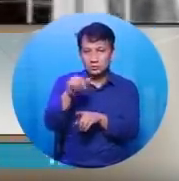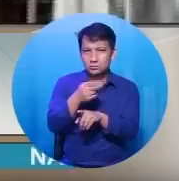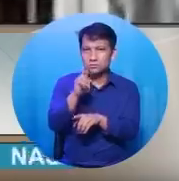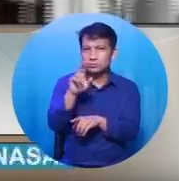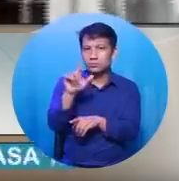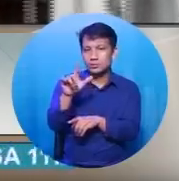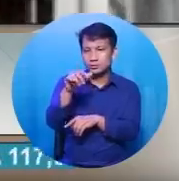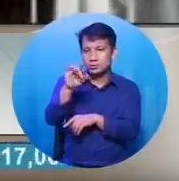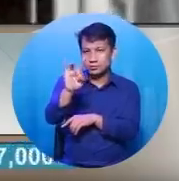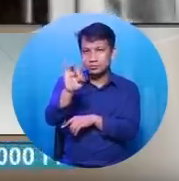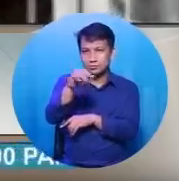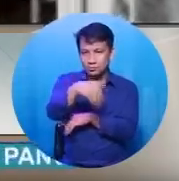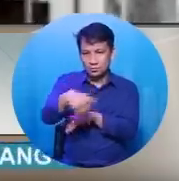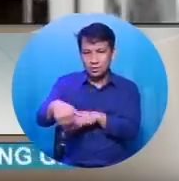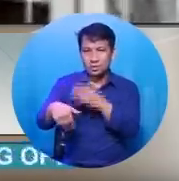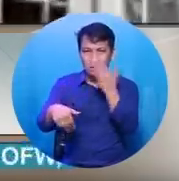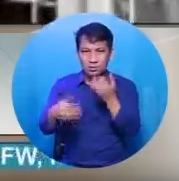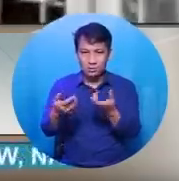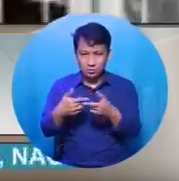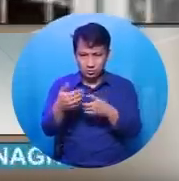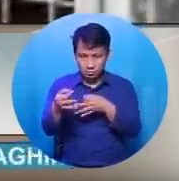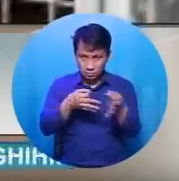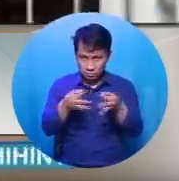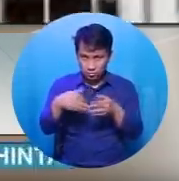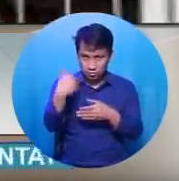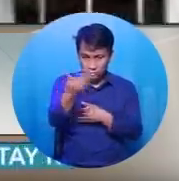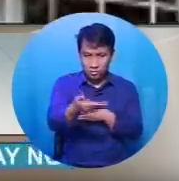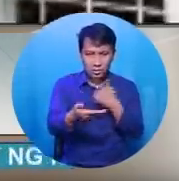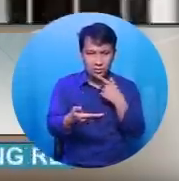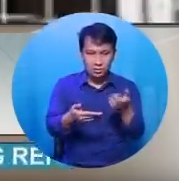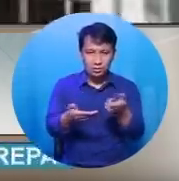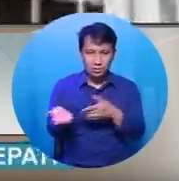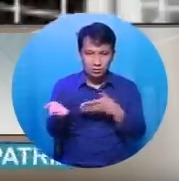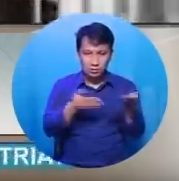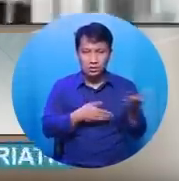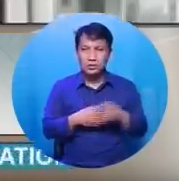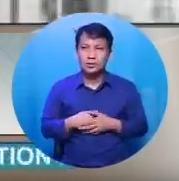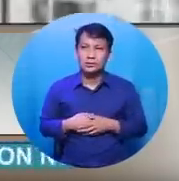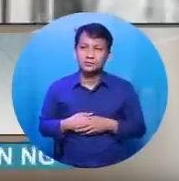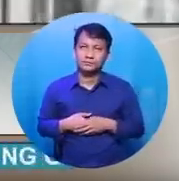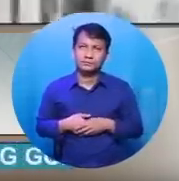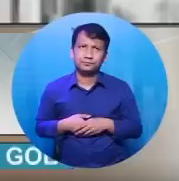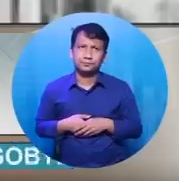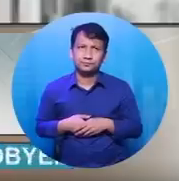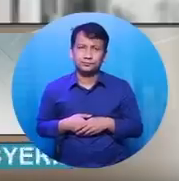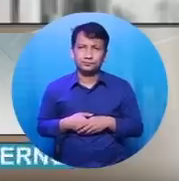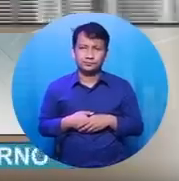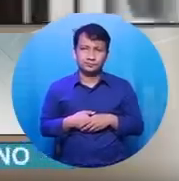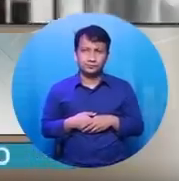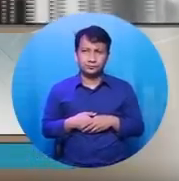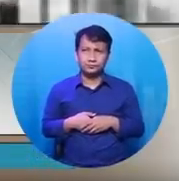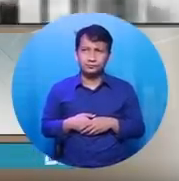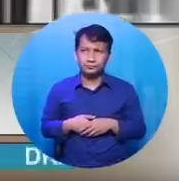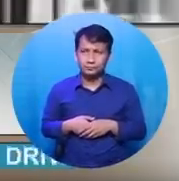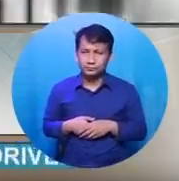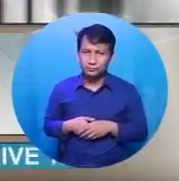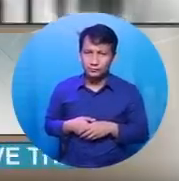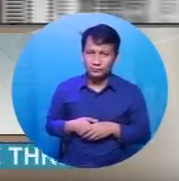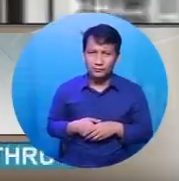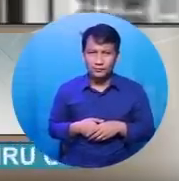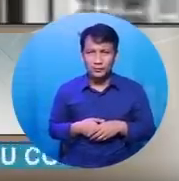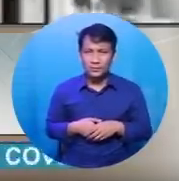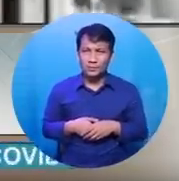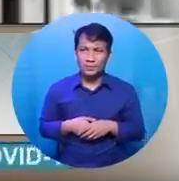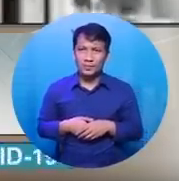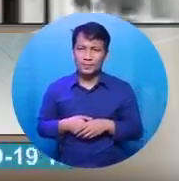po. Okay. Naiparating nyo na po ba ito sa kanyang agency? Opo, tumatawag po kami, ma'am, sa beses,